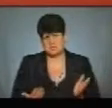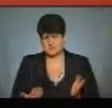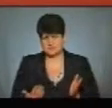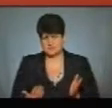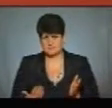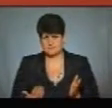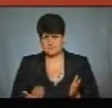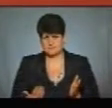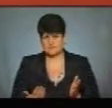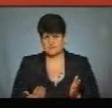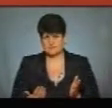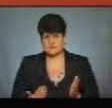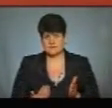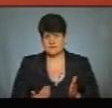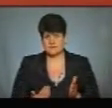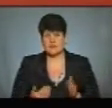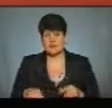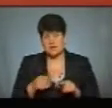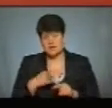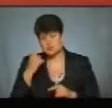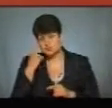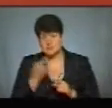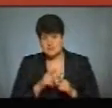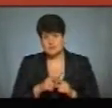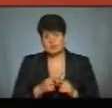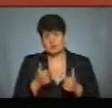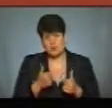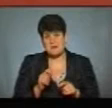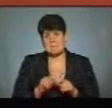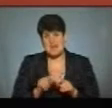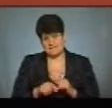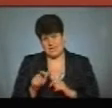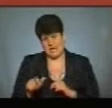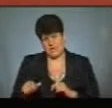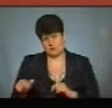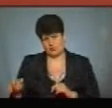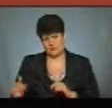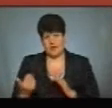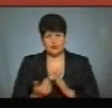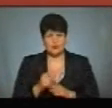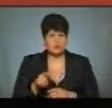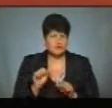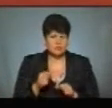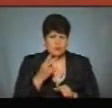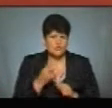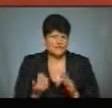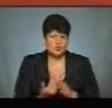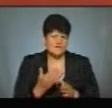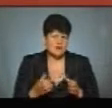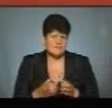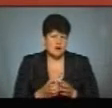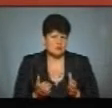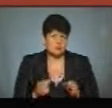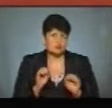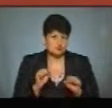списки. Нові, все ж таки, от, я думаю, це будуть добре перевірені кадри, от, а нові люди ми можемо побачити в нових партіях, можливо,